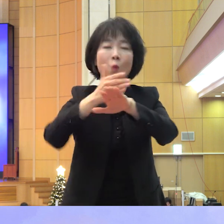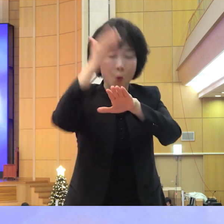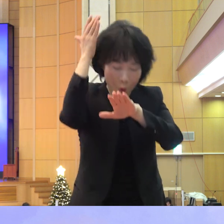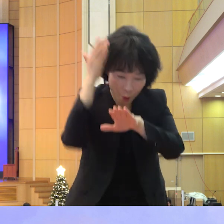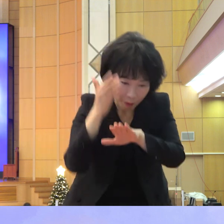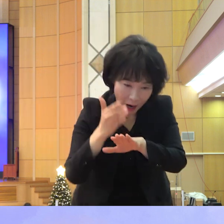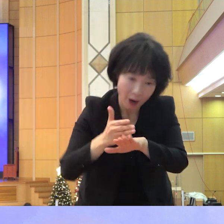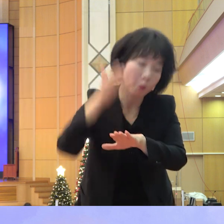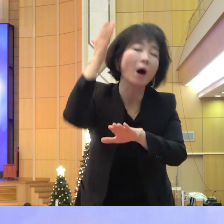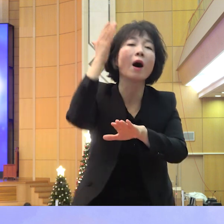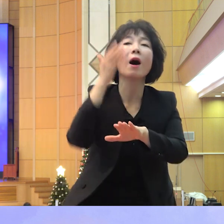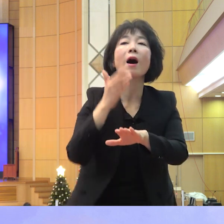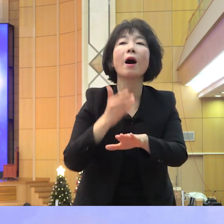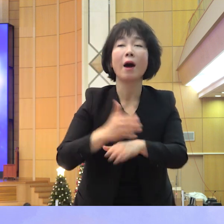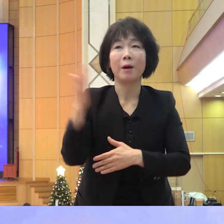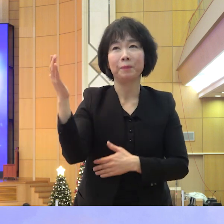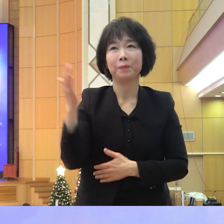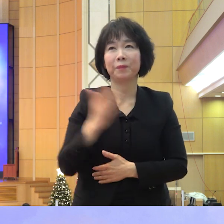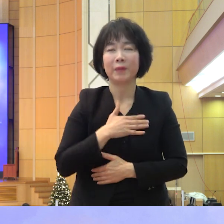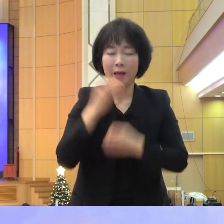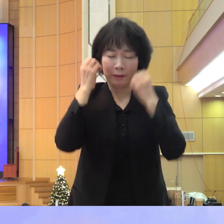너무 고마워